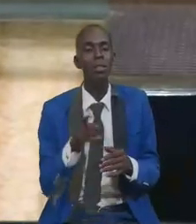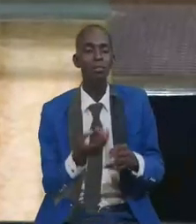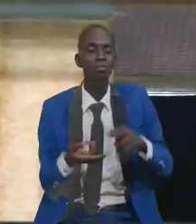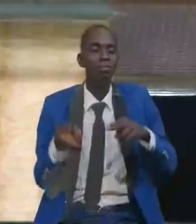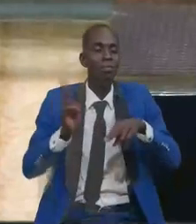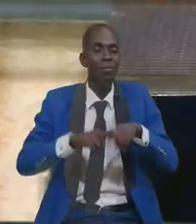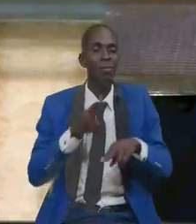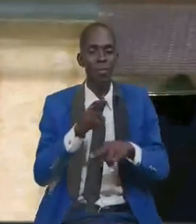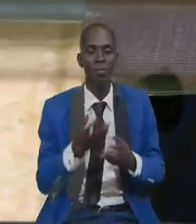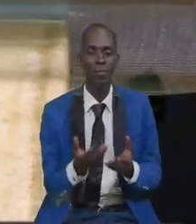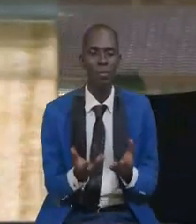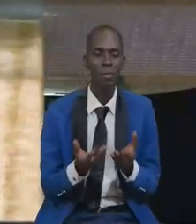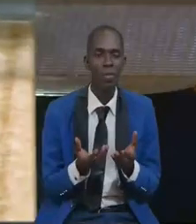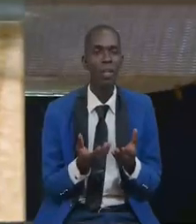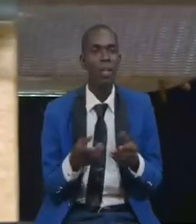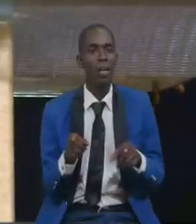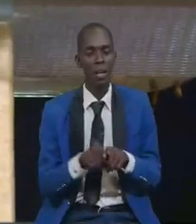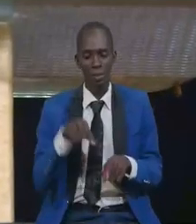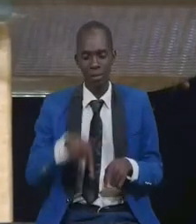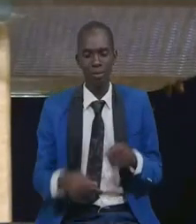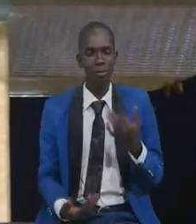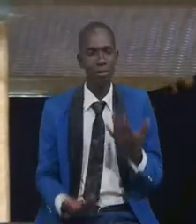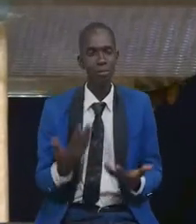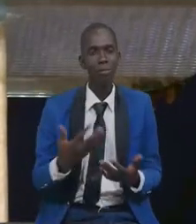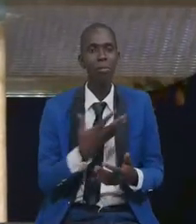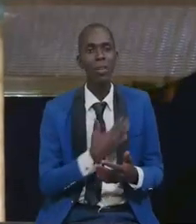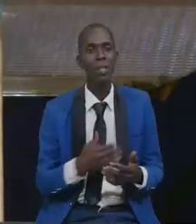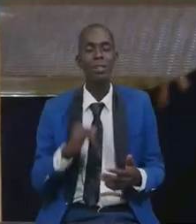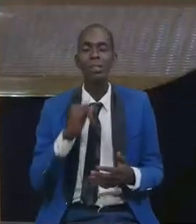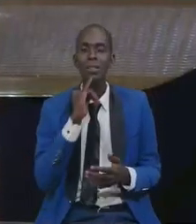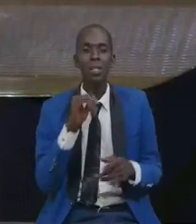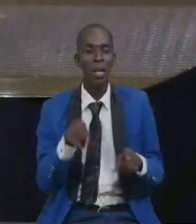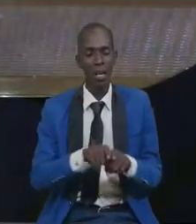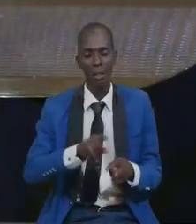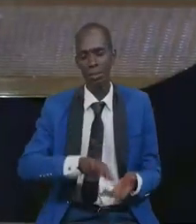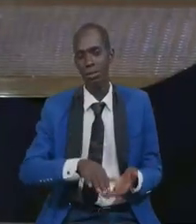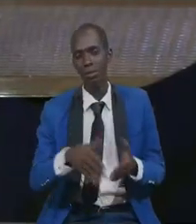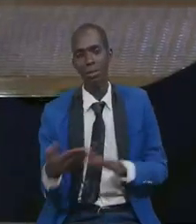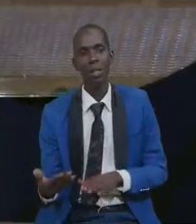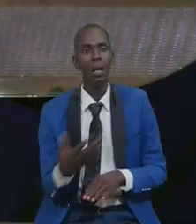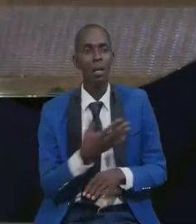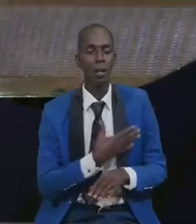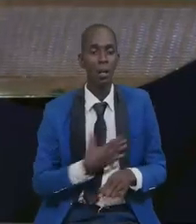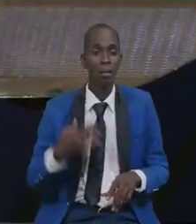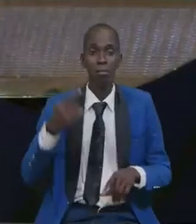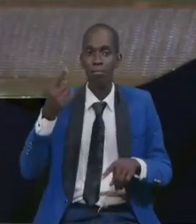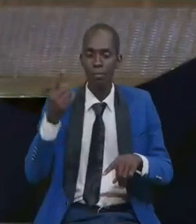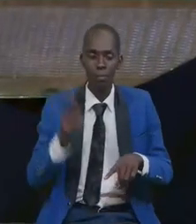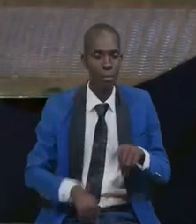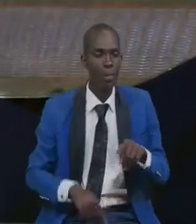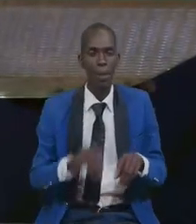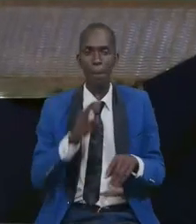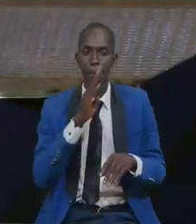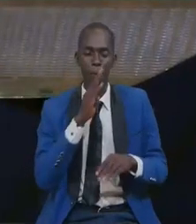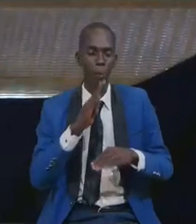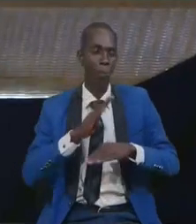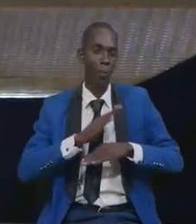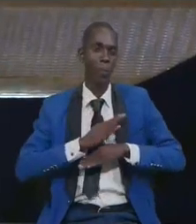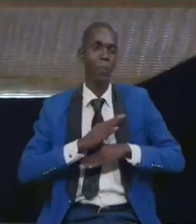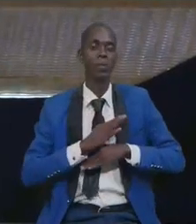pas tranquille. Il élargit sa bouche comme le séjour des morts. Il est insatiable comme la mort. Il ne peut pas